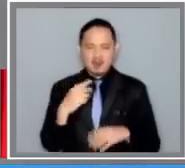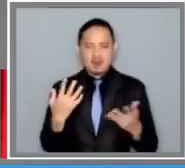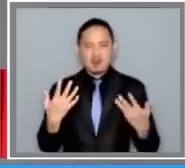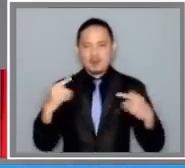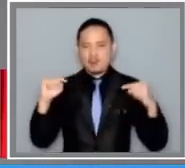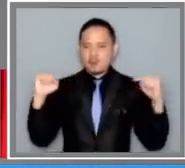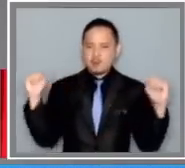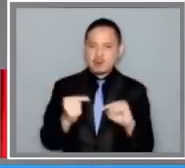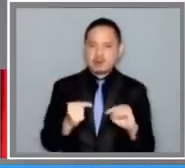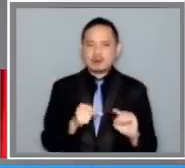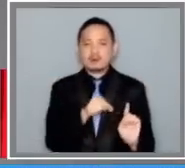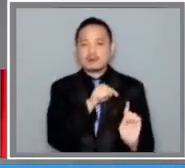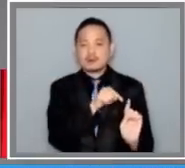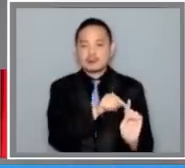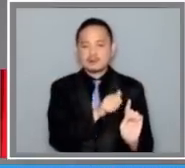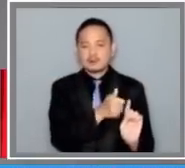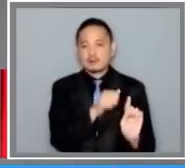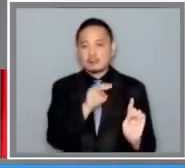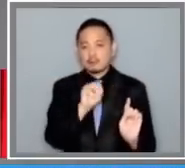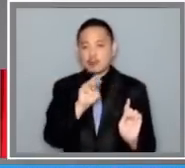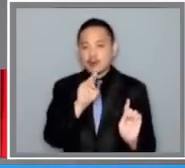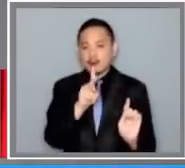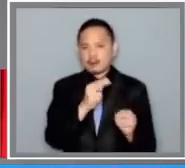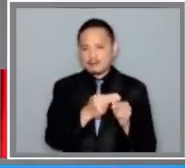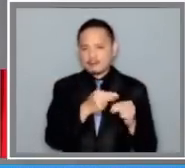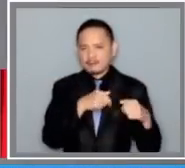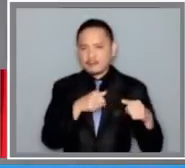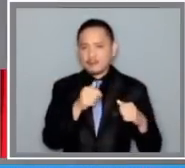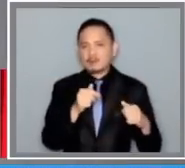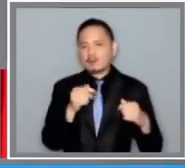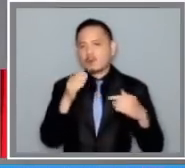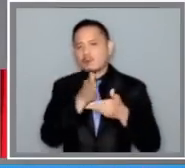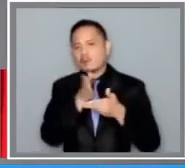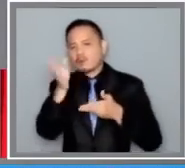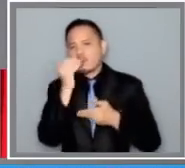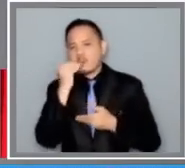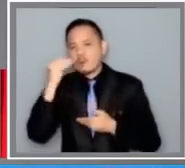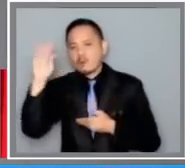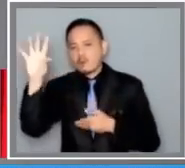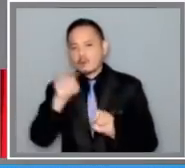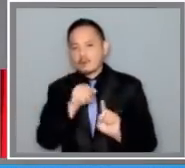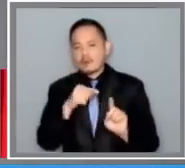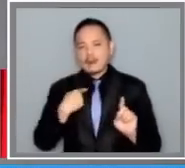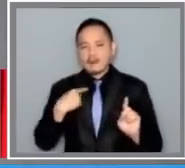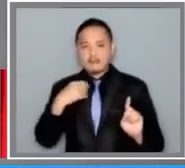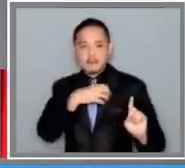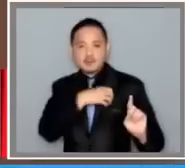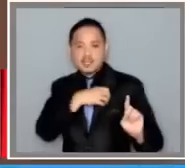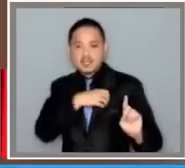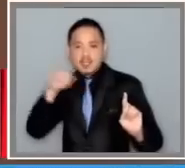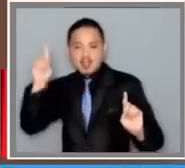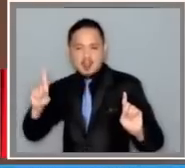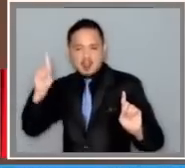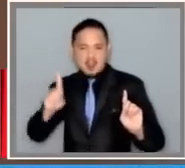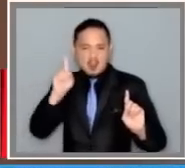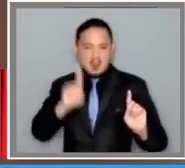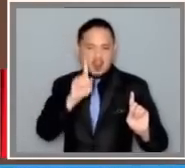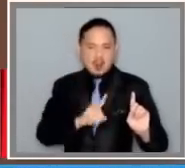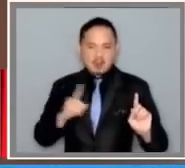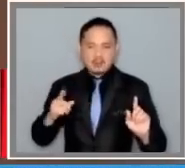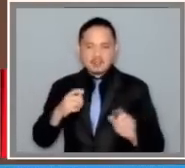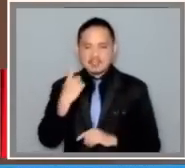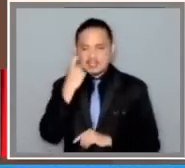raw siya mula sa peryahan ng lapitan ni Police Corporal Marjun Pantonyal madaling araw noong